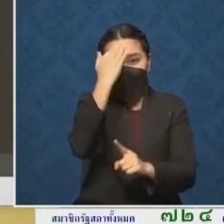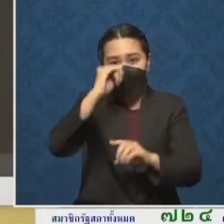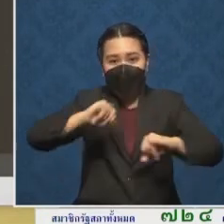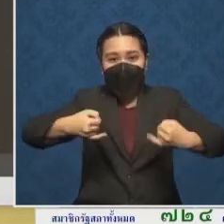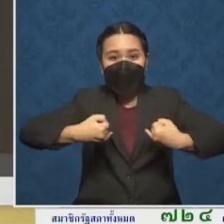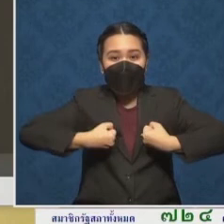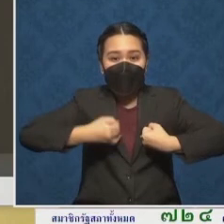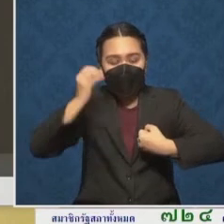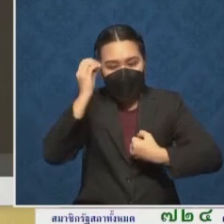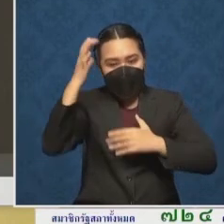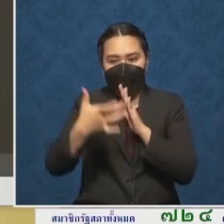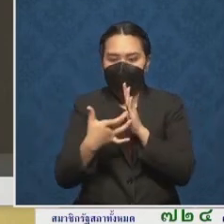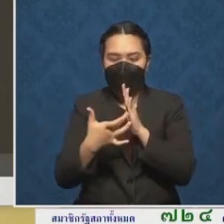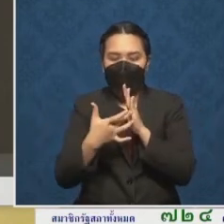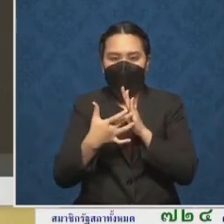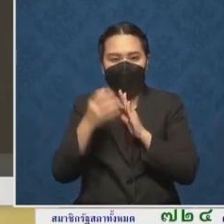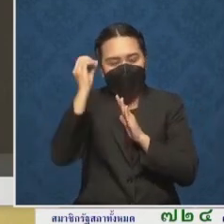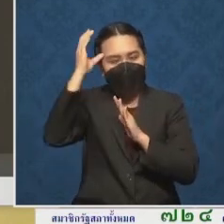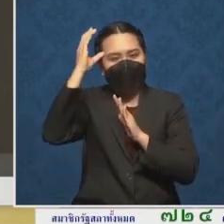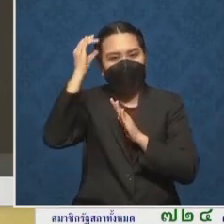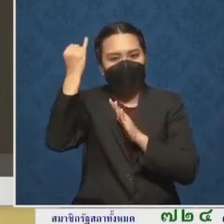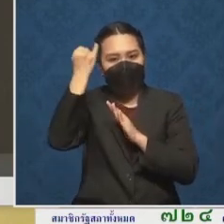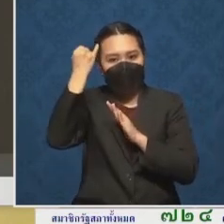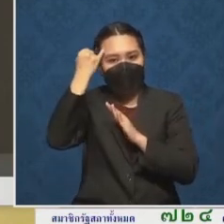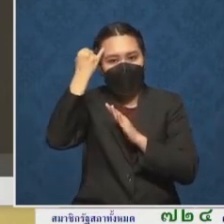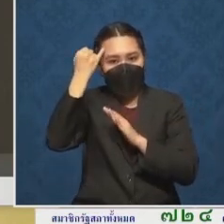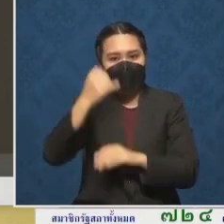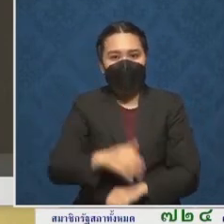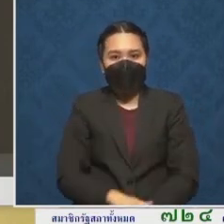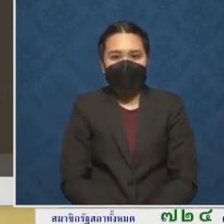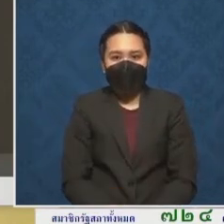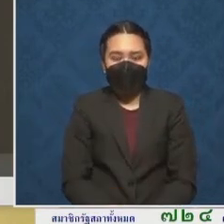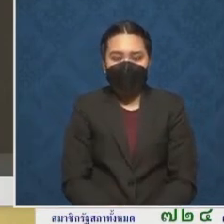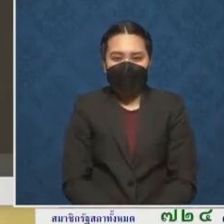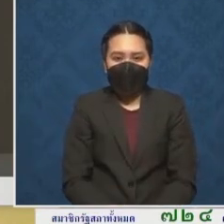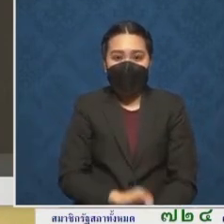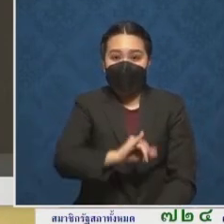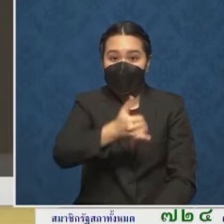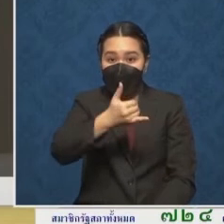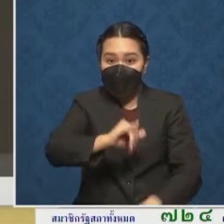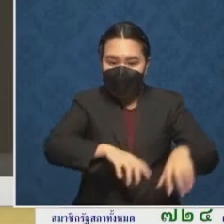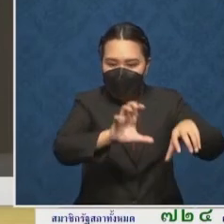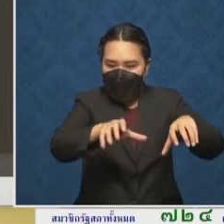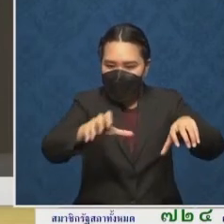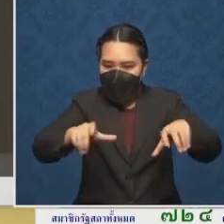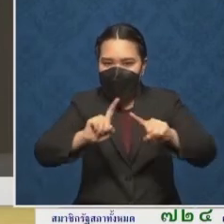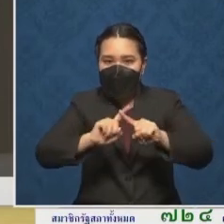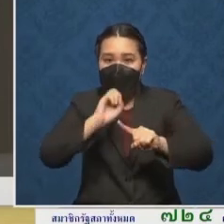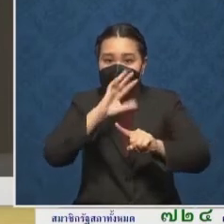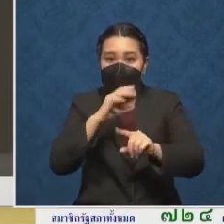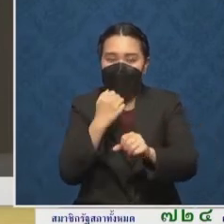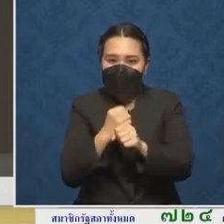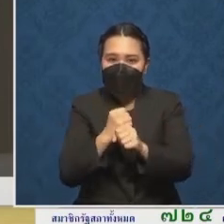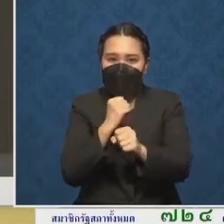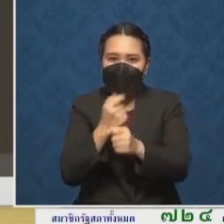ความรู้ทางเทคโนโลยีเท่าไหร่มีคำกล่าวว่าบางหน่วยงานถึงขนาดให้ผู้รับจ้าง